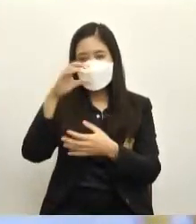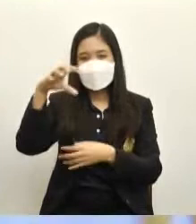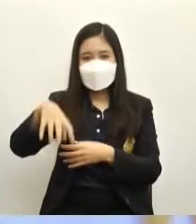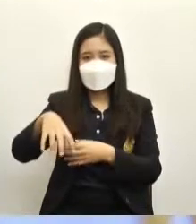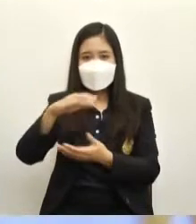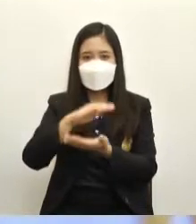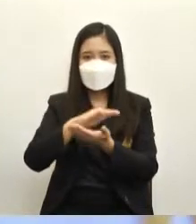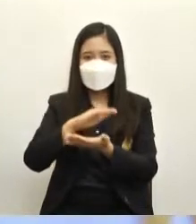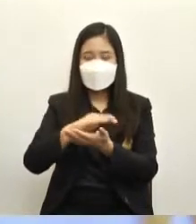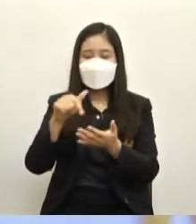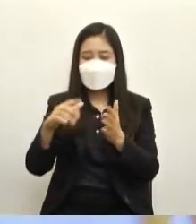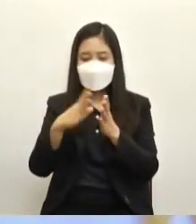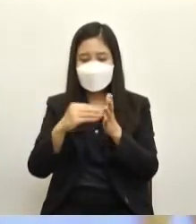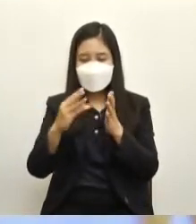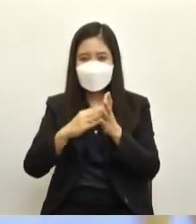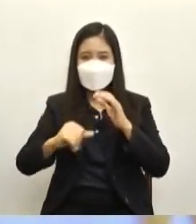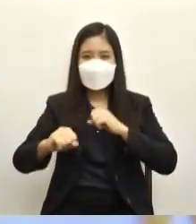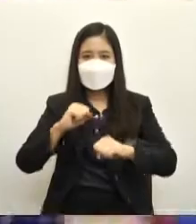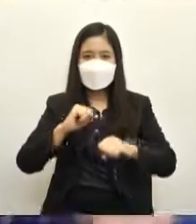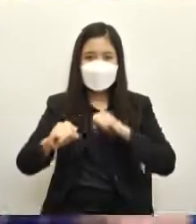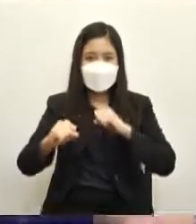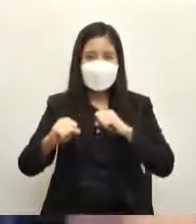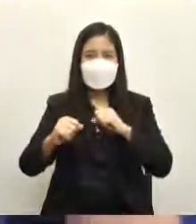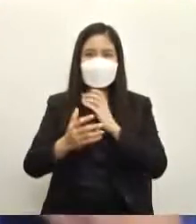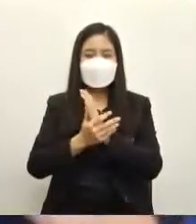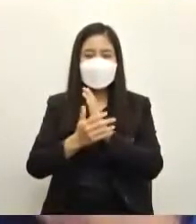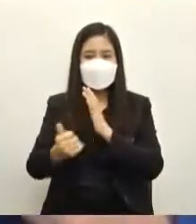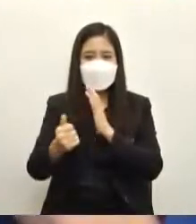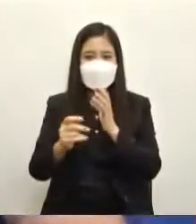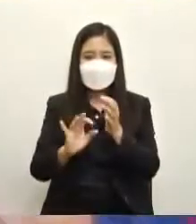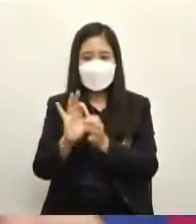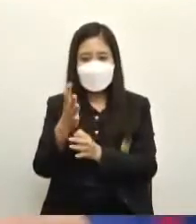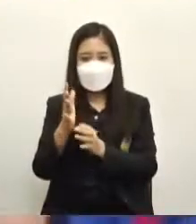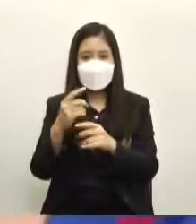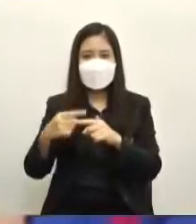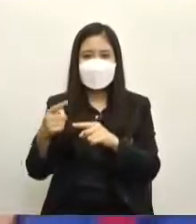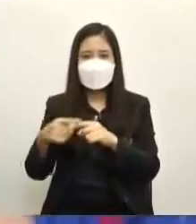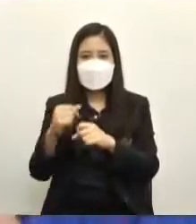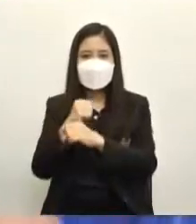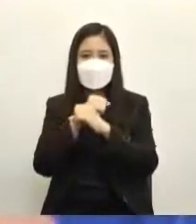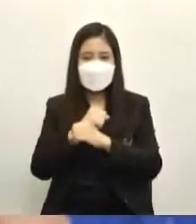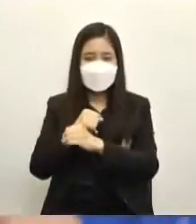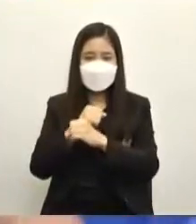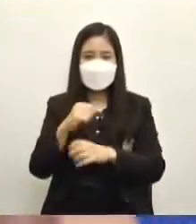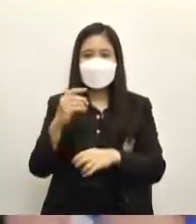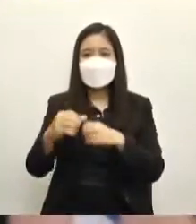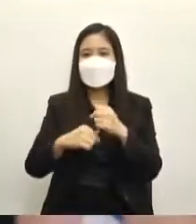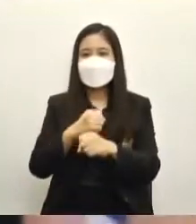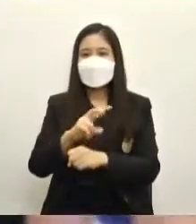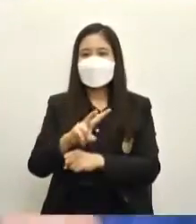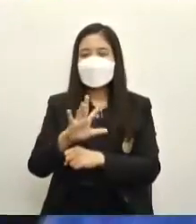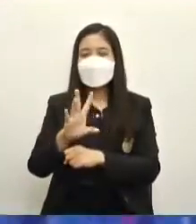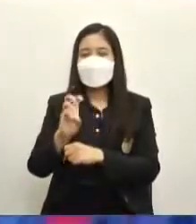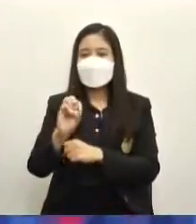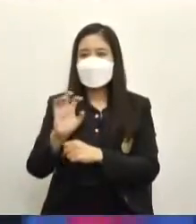ำโครงการอบรมเยาวชนสาธารณภัยและภัยพิบัติขึ้นมาในปีการศึกษา